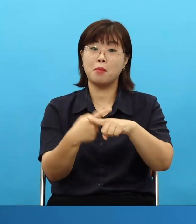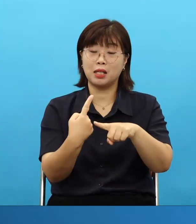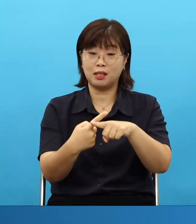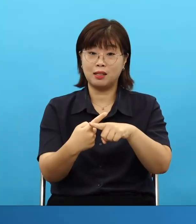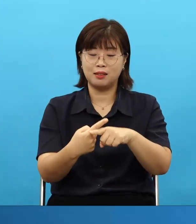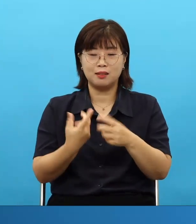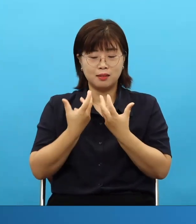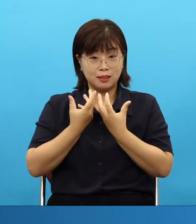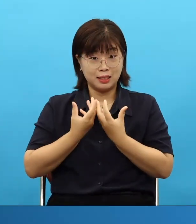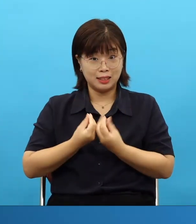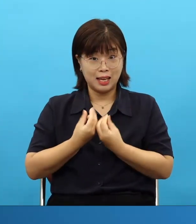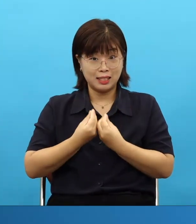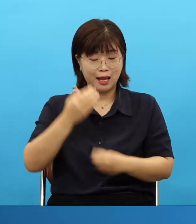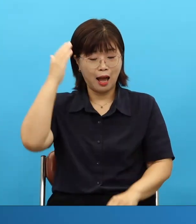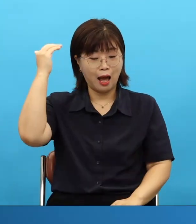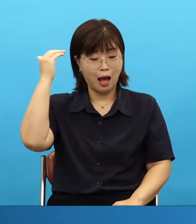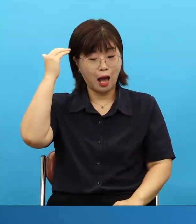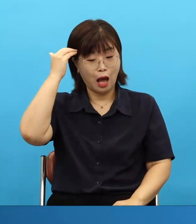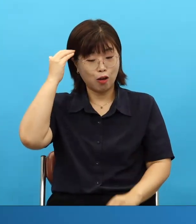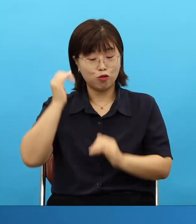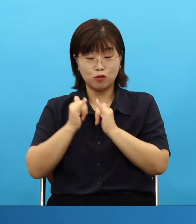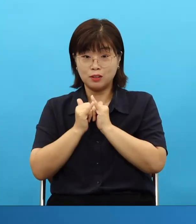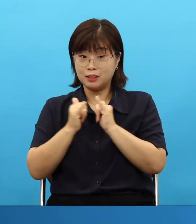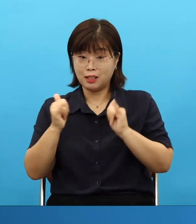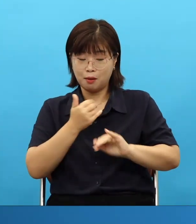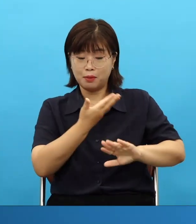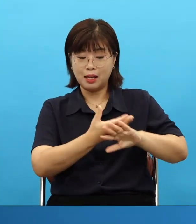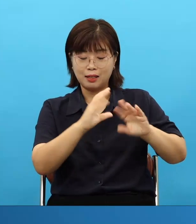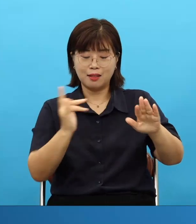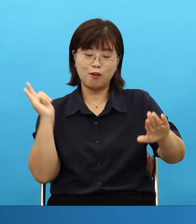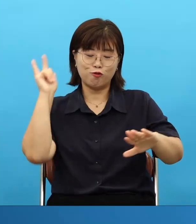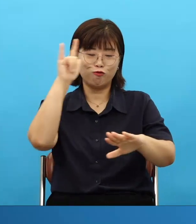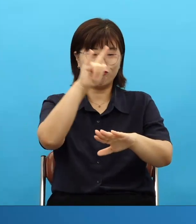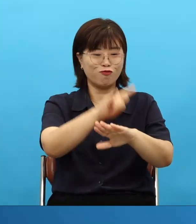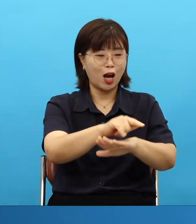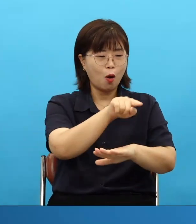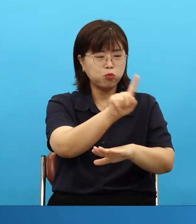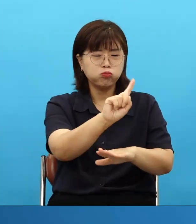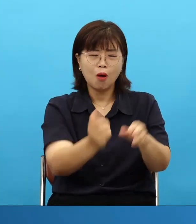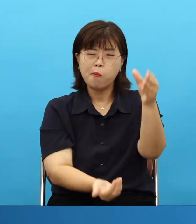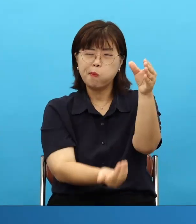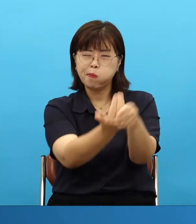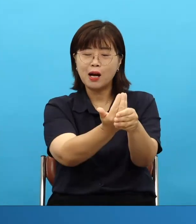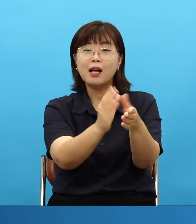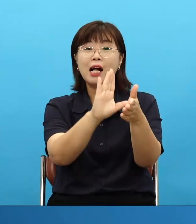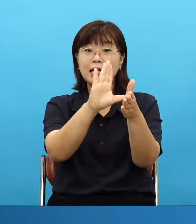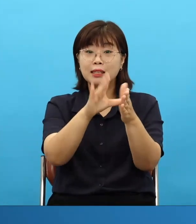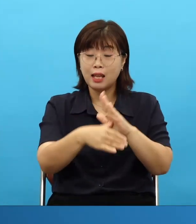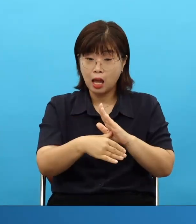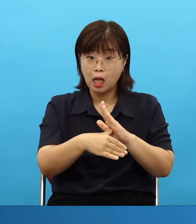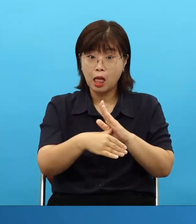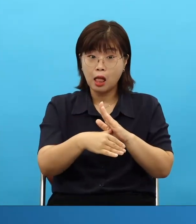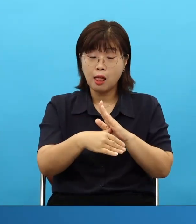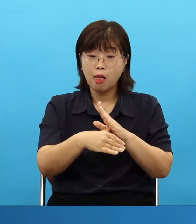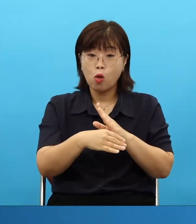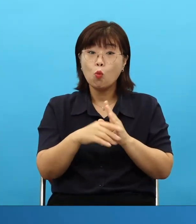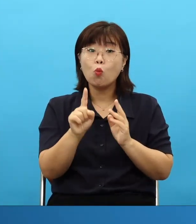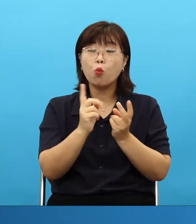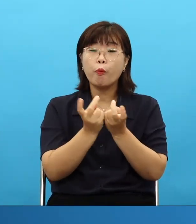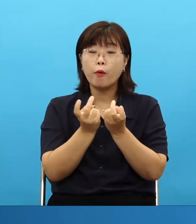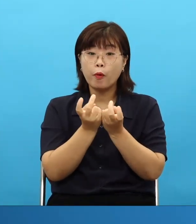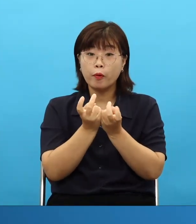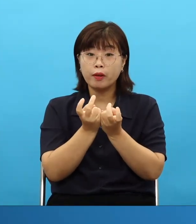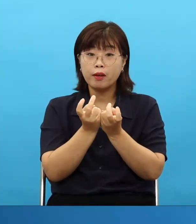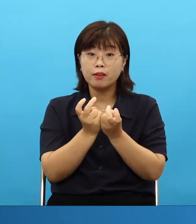나가서 사고가 나면은 어떡합니까? So, for example, what happens if a Korean national travels overseas and then experiences an accident?